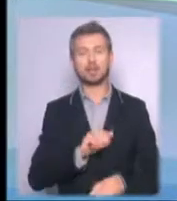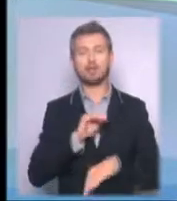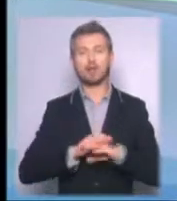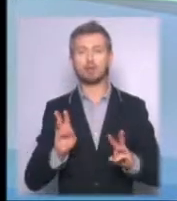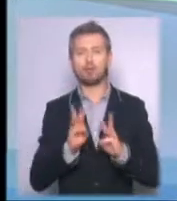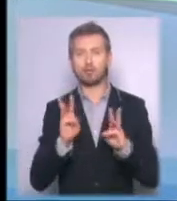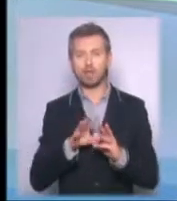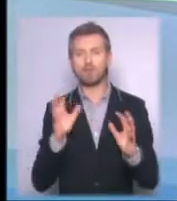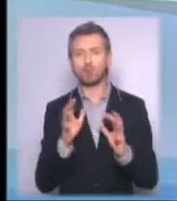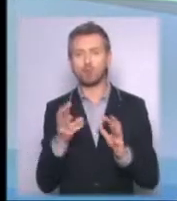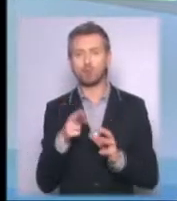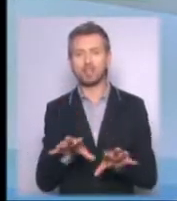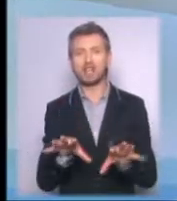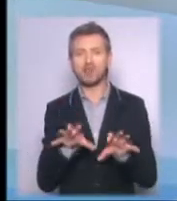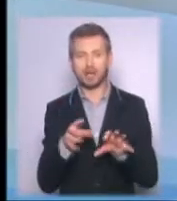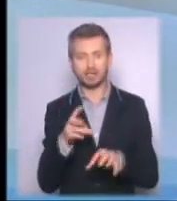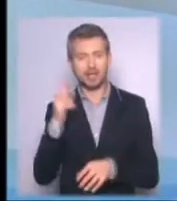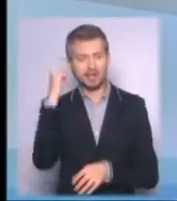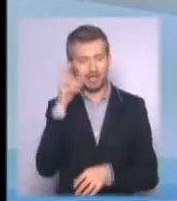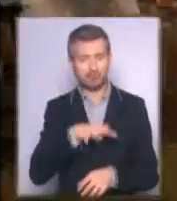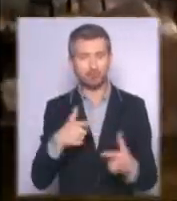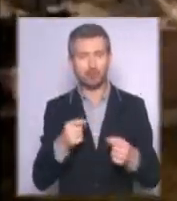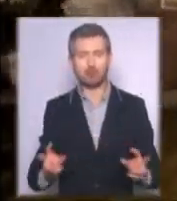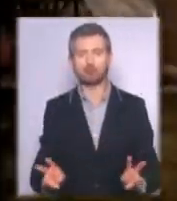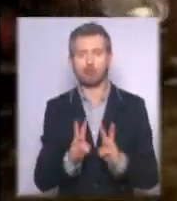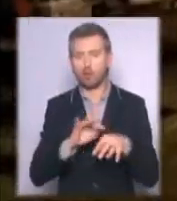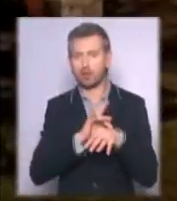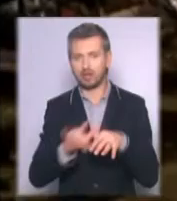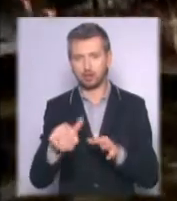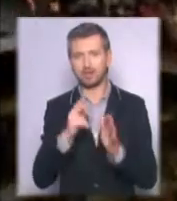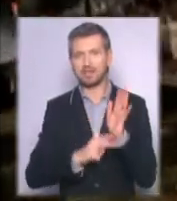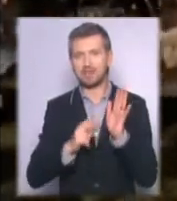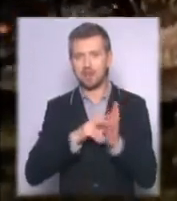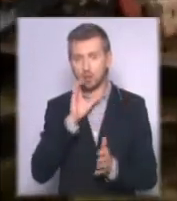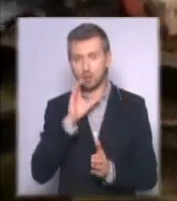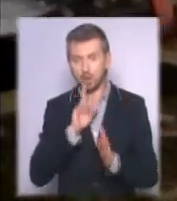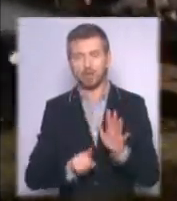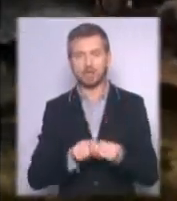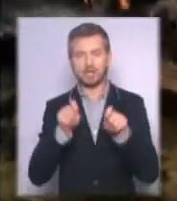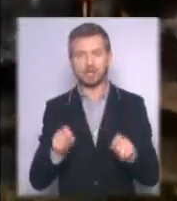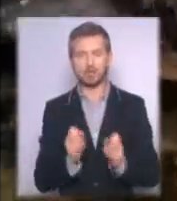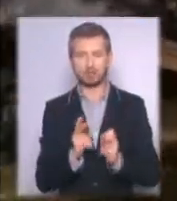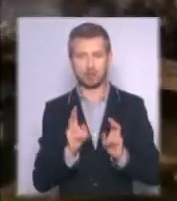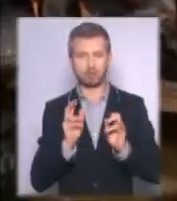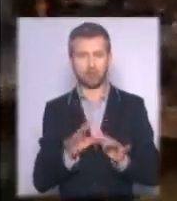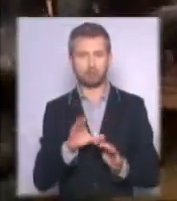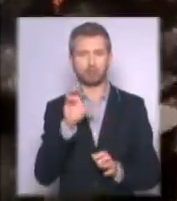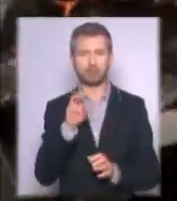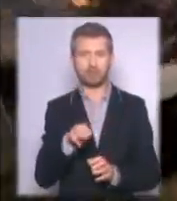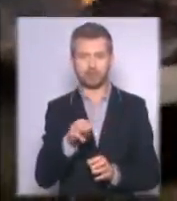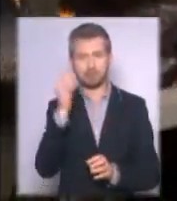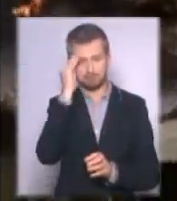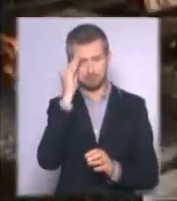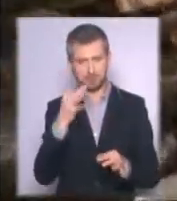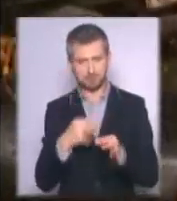пожежі у притулку для тварин на Київщині, де згоріло 70 собак, відкрито кримінальне провадження за статтею про підпал. Про це повідомив начальник